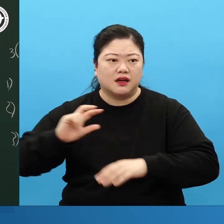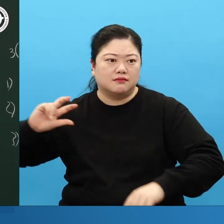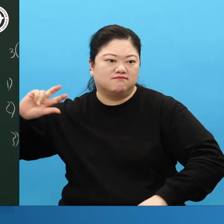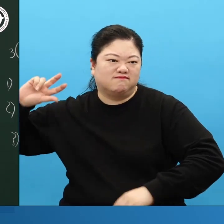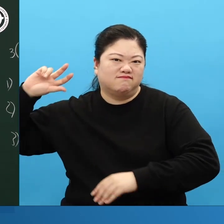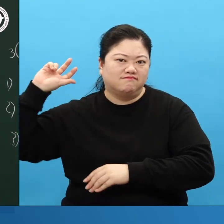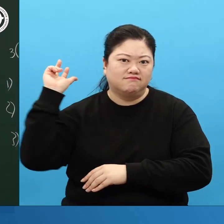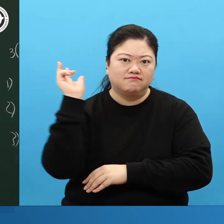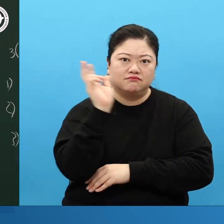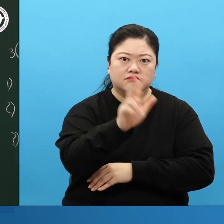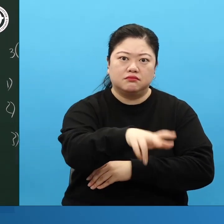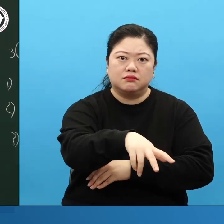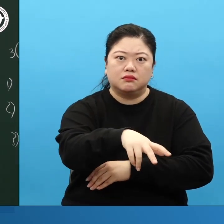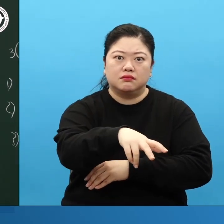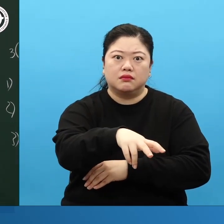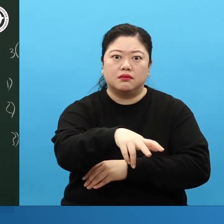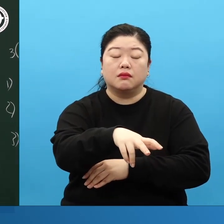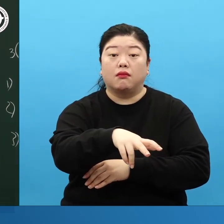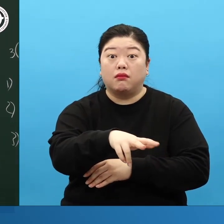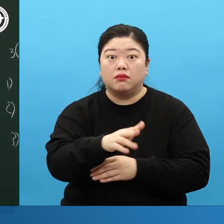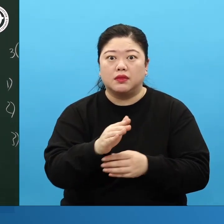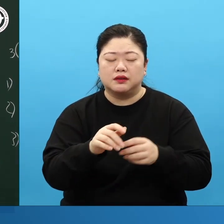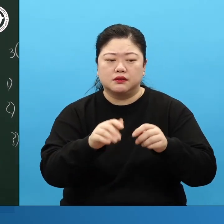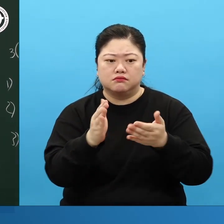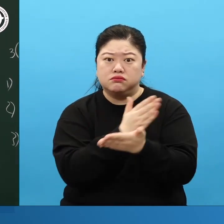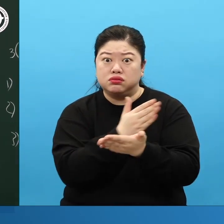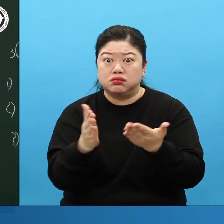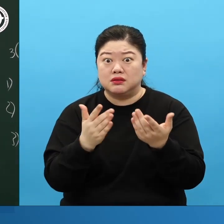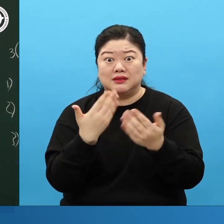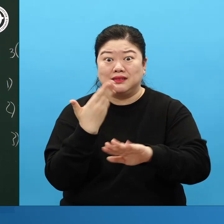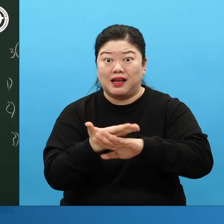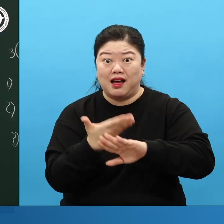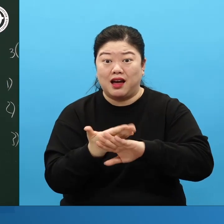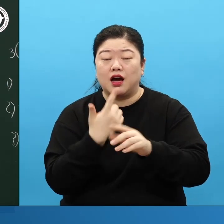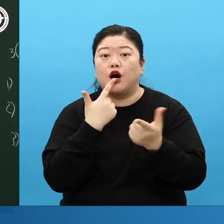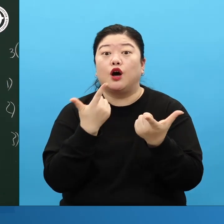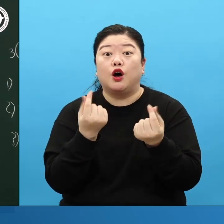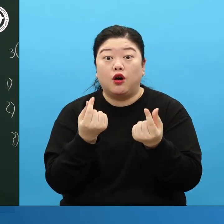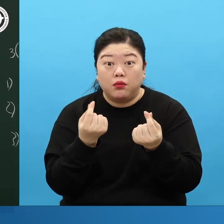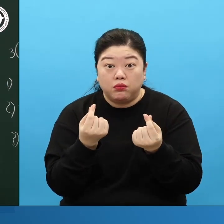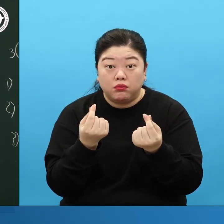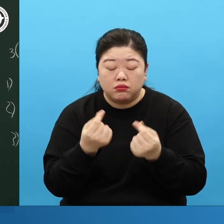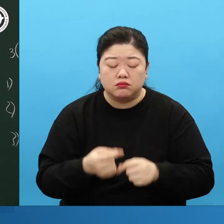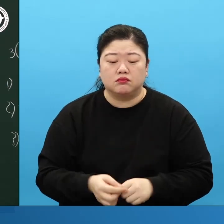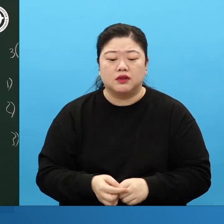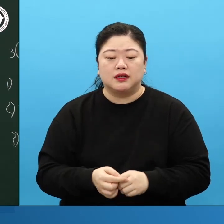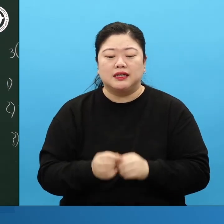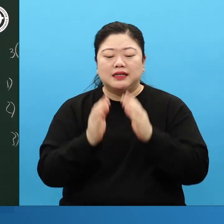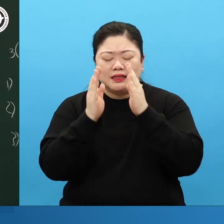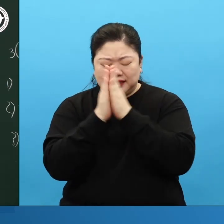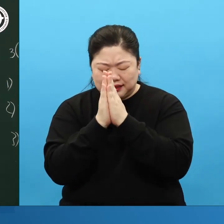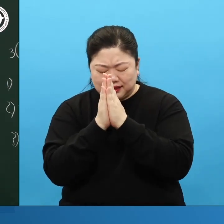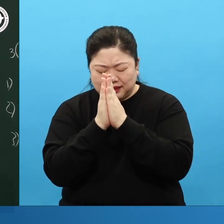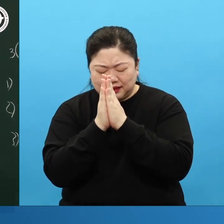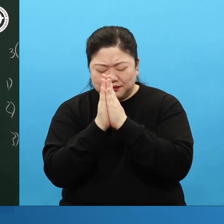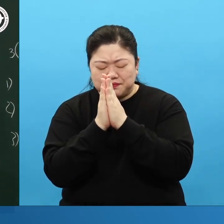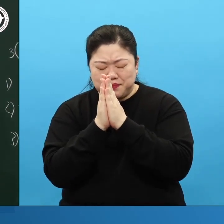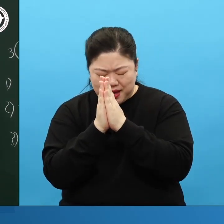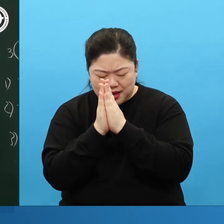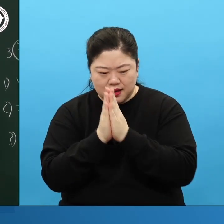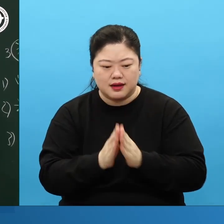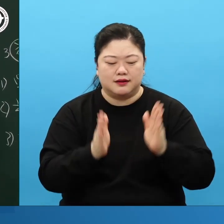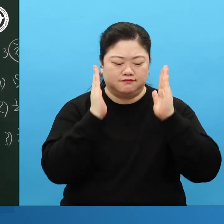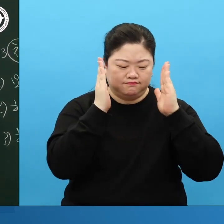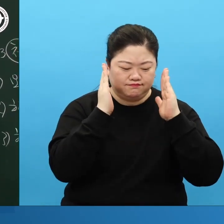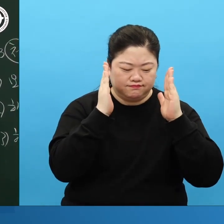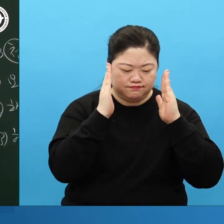안 되잖아요. Si hacemos fuerza y lo hacemos lentamente, eso no funciona. 그래서 내가 뭐 기도하면서 공부하는 게 딱 리듬이 되어졌다.